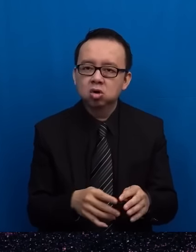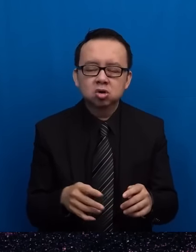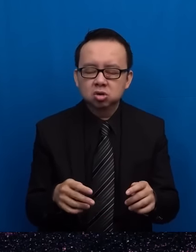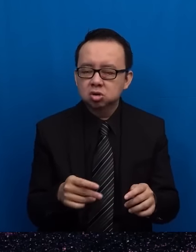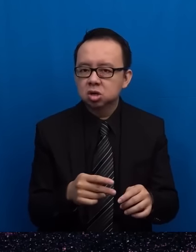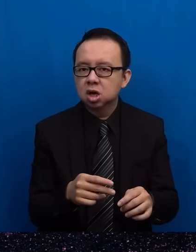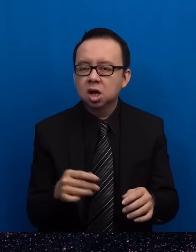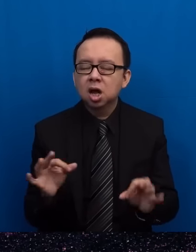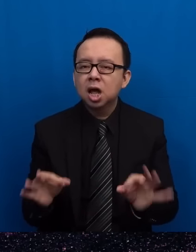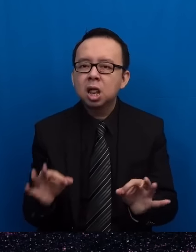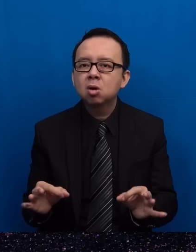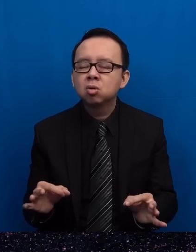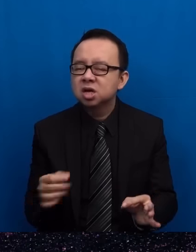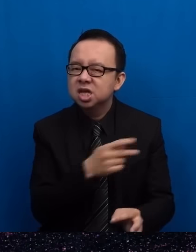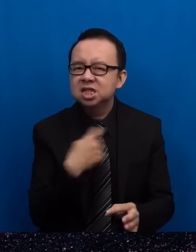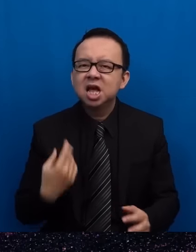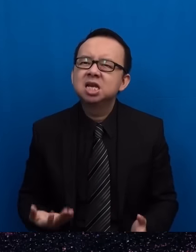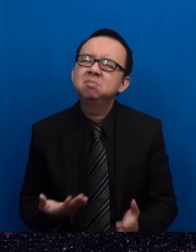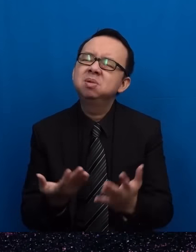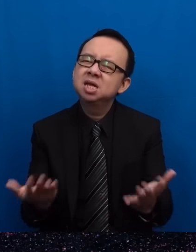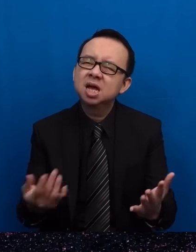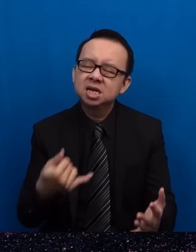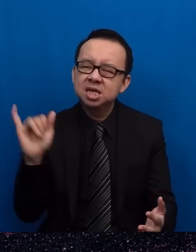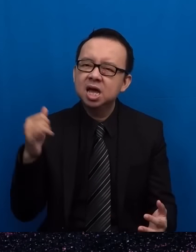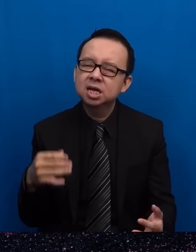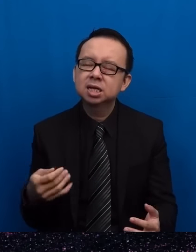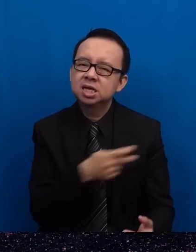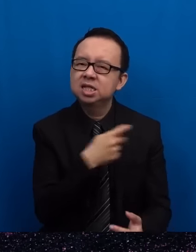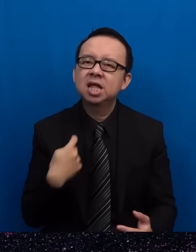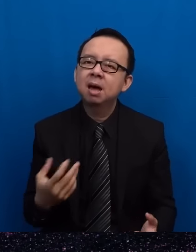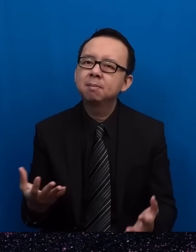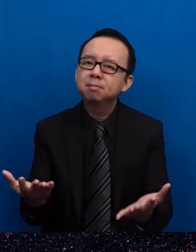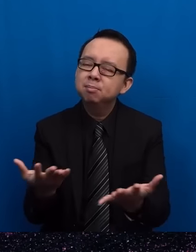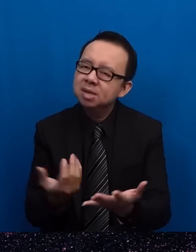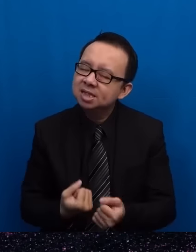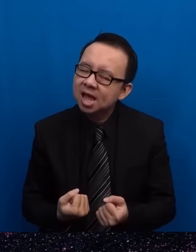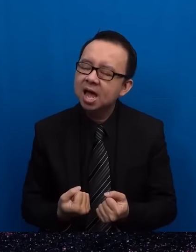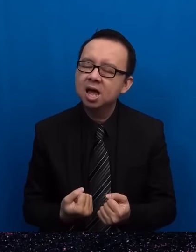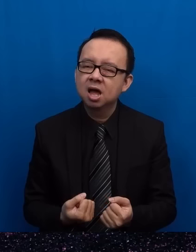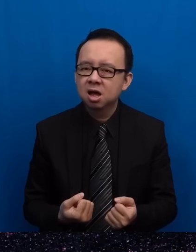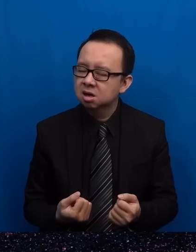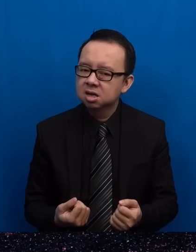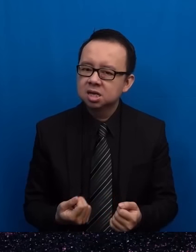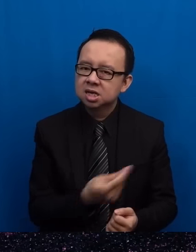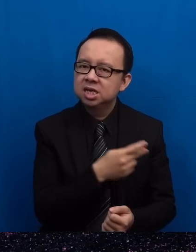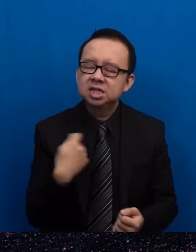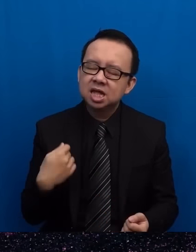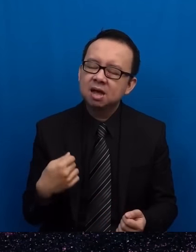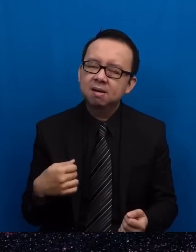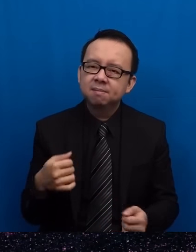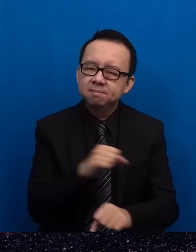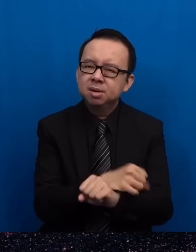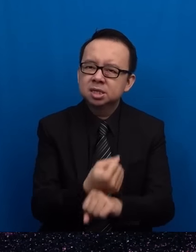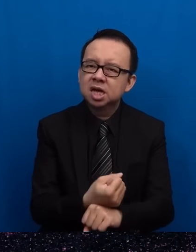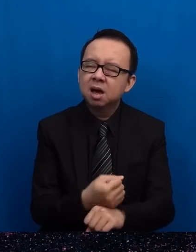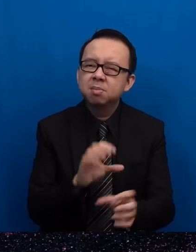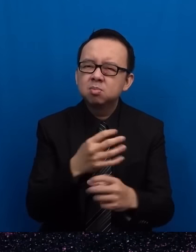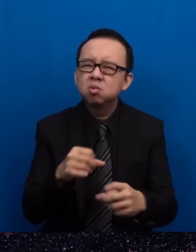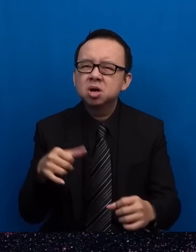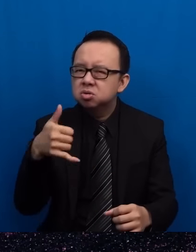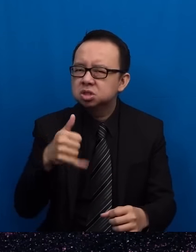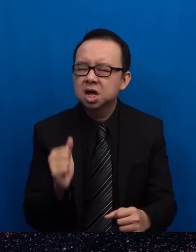What we think as bread, God knows that it is actually a snake you're